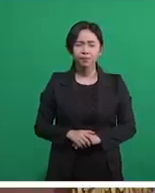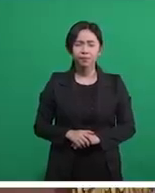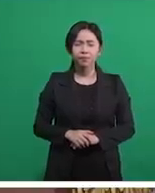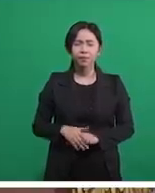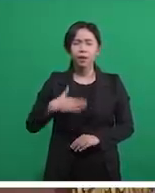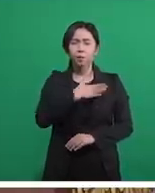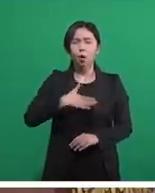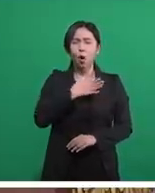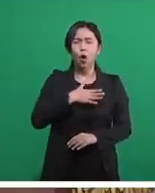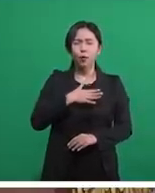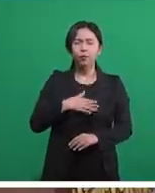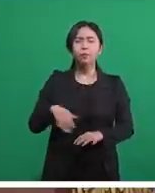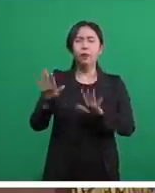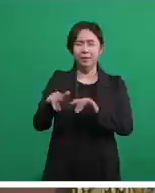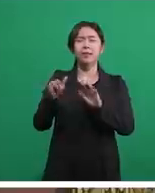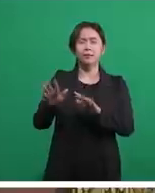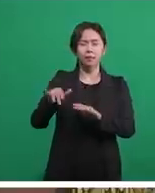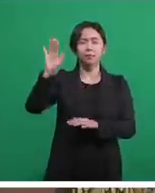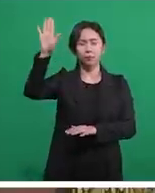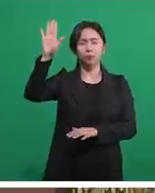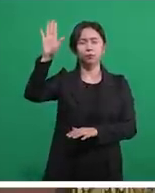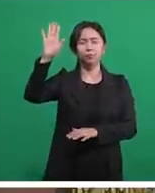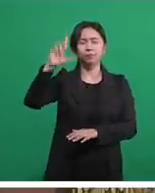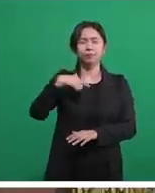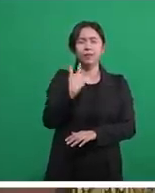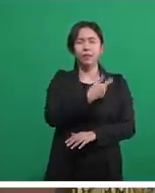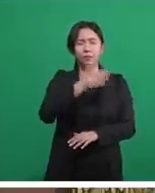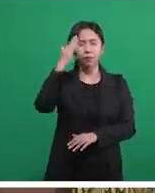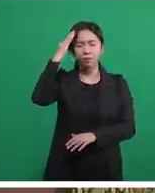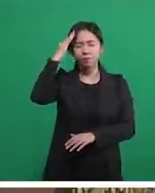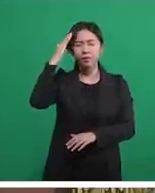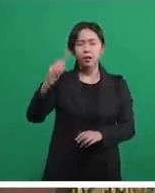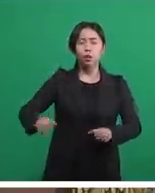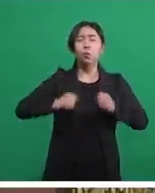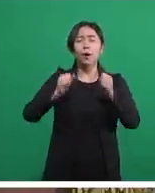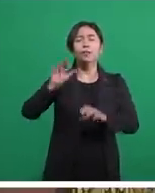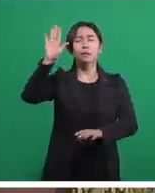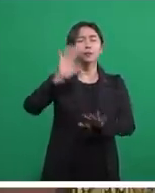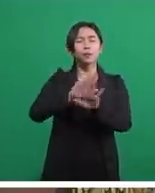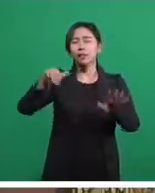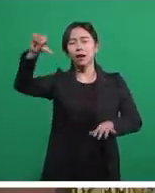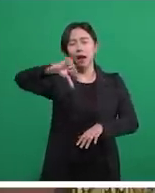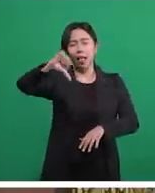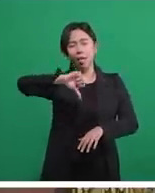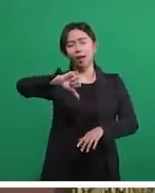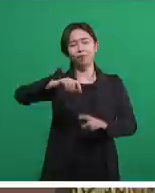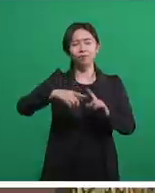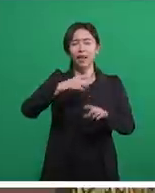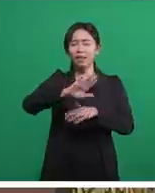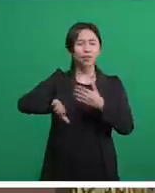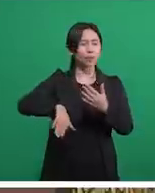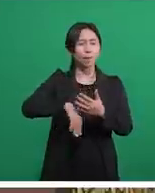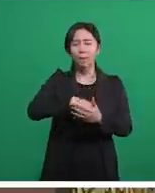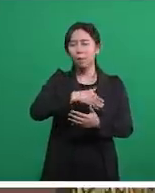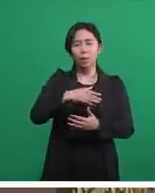Kiranya pengasihan-Mu membuat kami sadar bahwa kuasa-Mu tidak akan pernah kalah dari segala